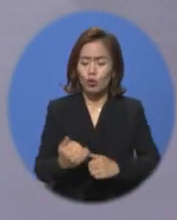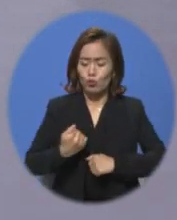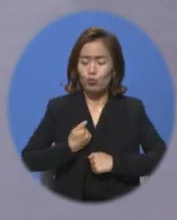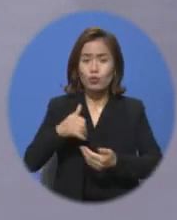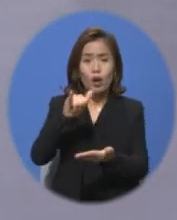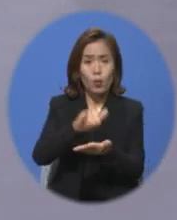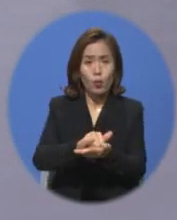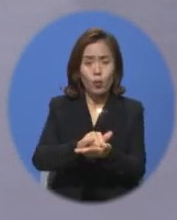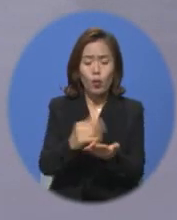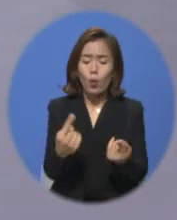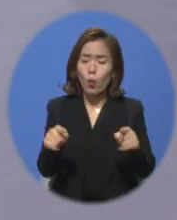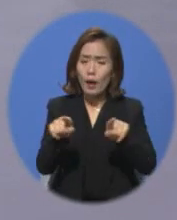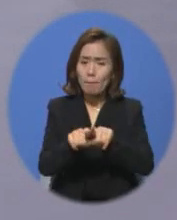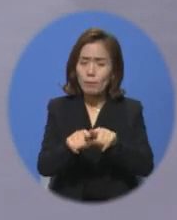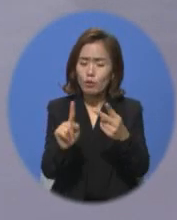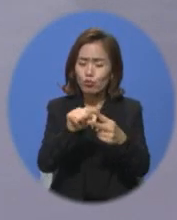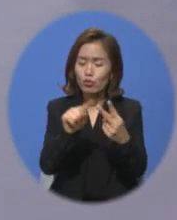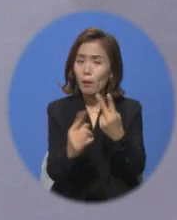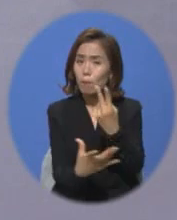그들은